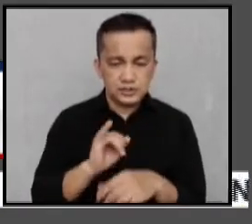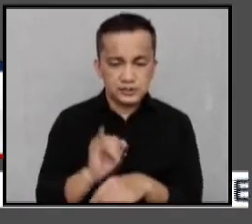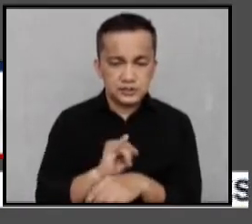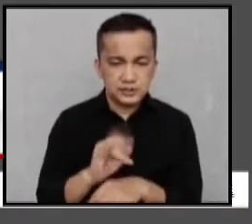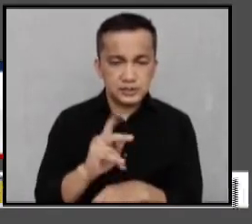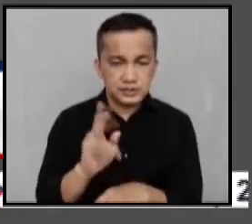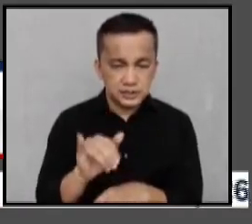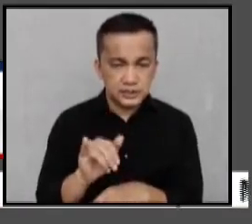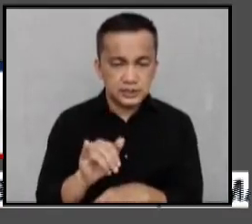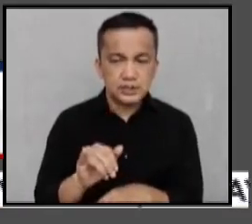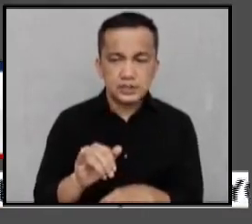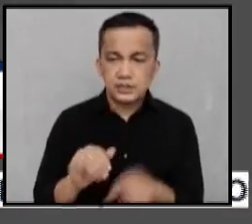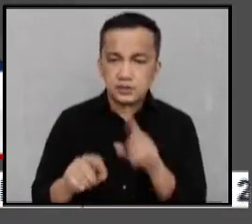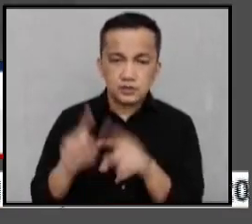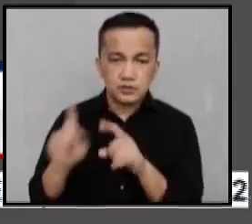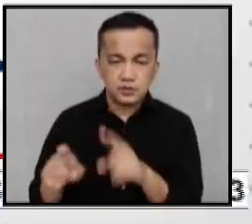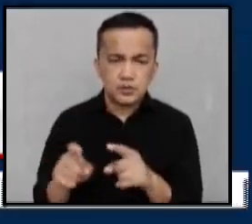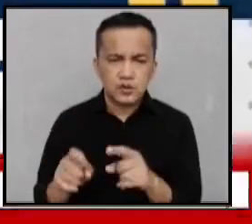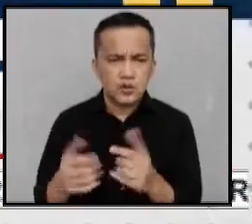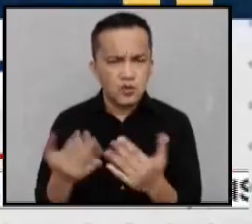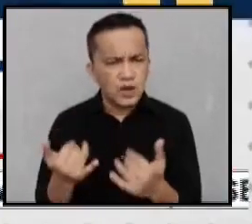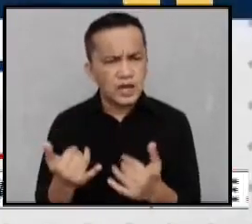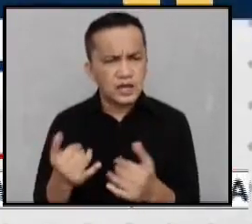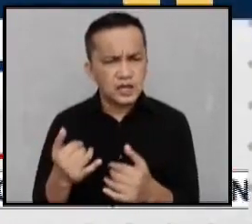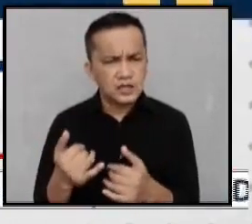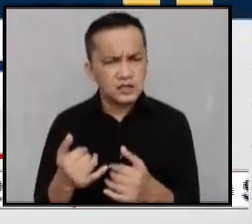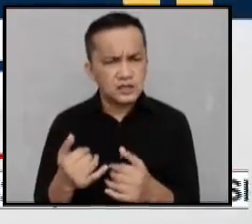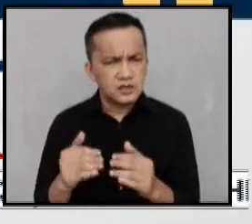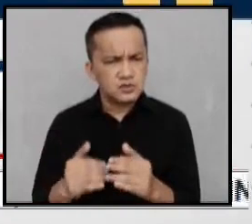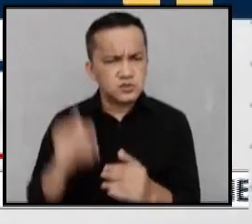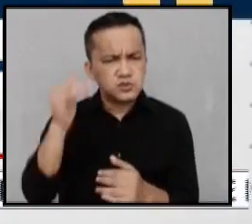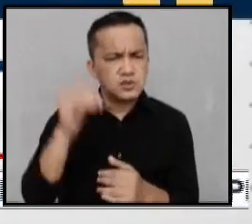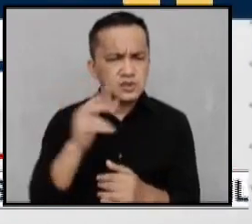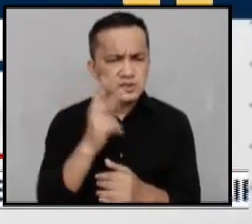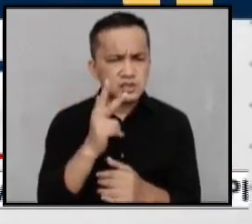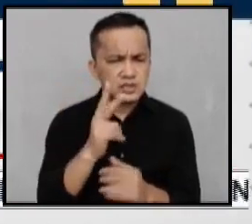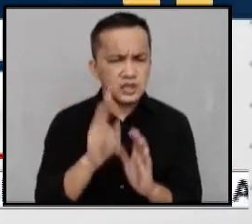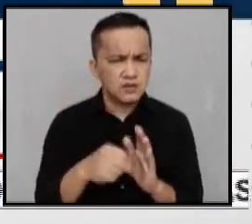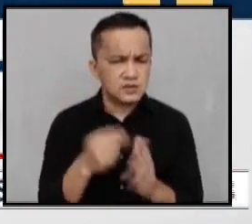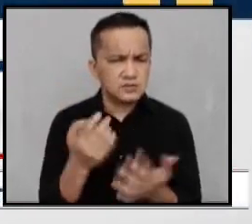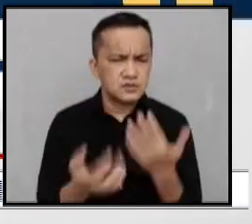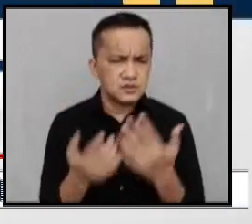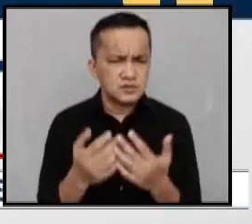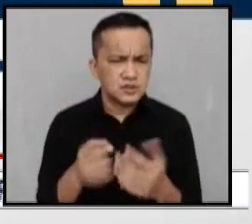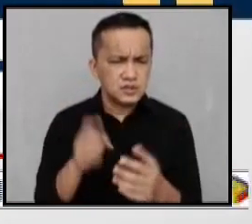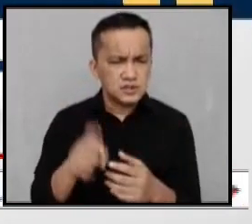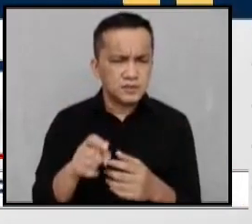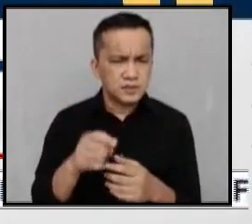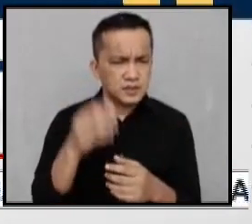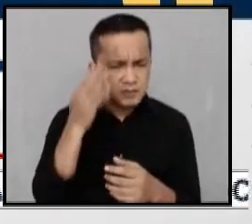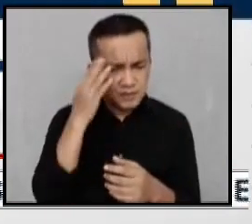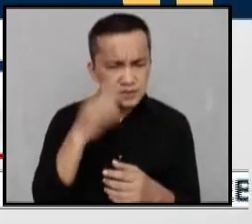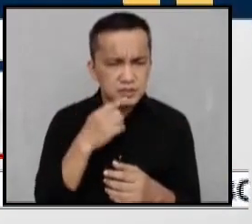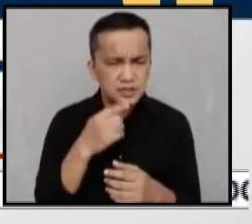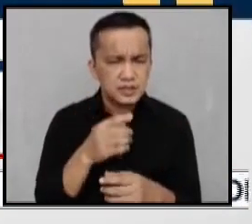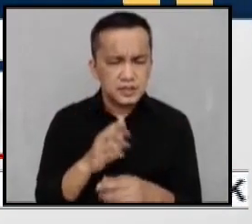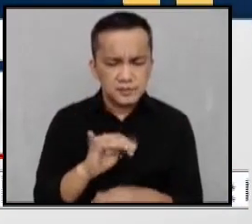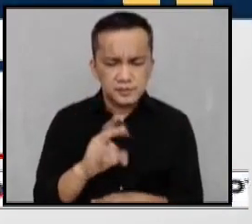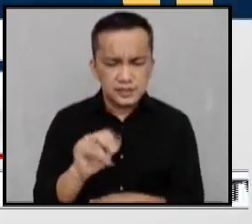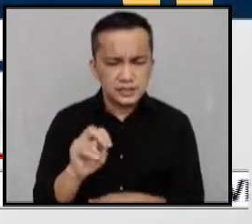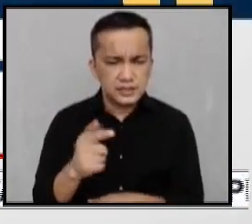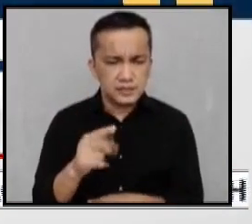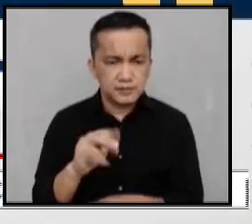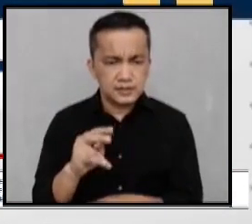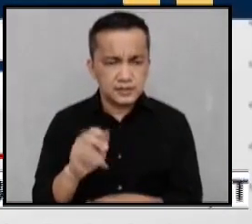niya kung bakit umabot ng 30 oras ang sunog. Dapat din anyang matukoy ang building maintenance at security logs